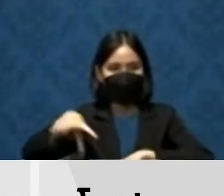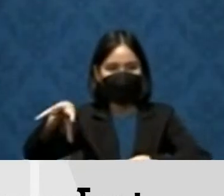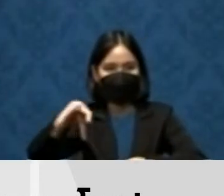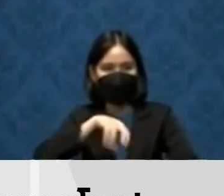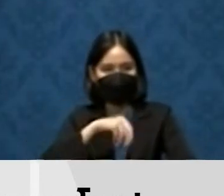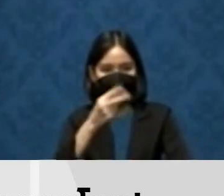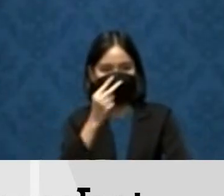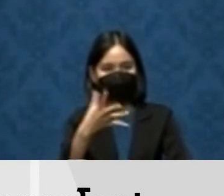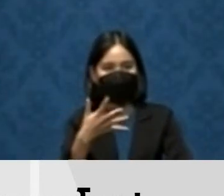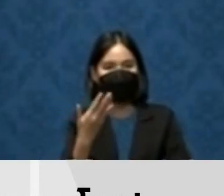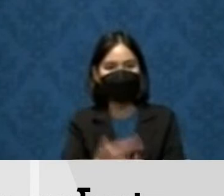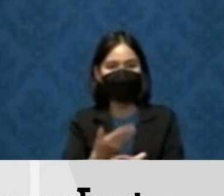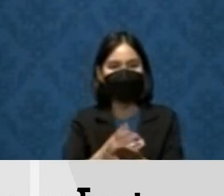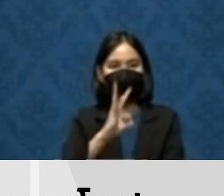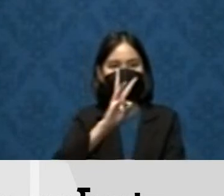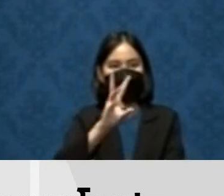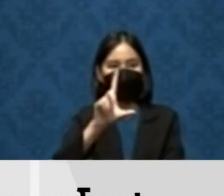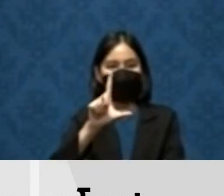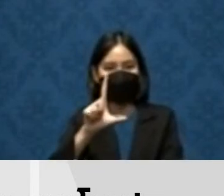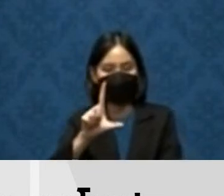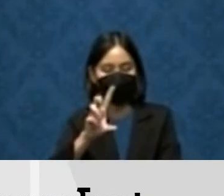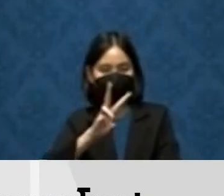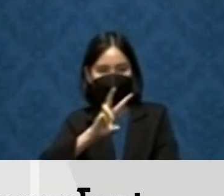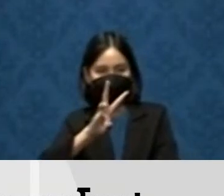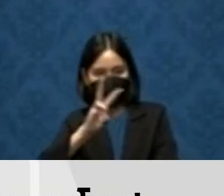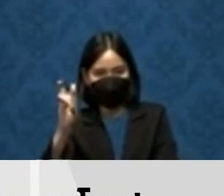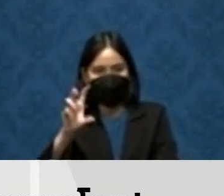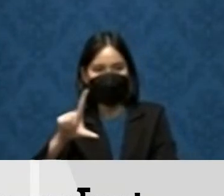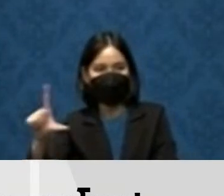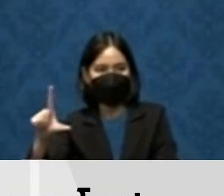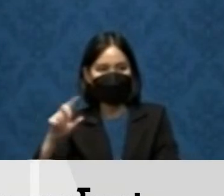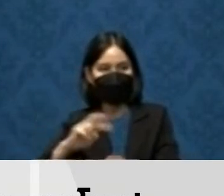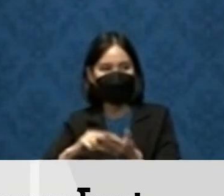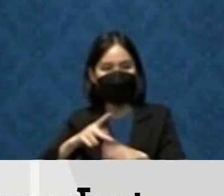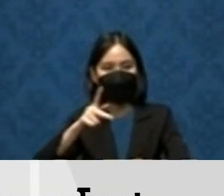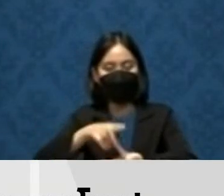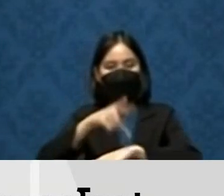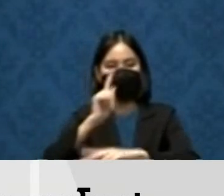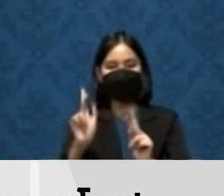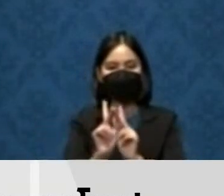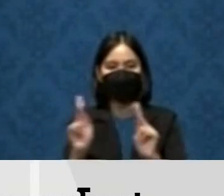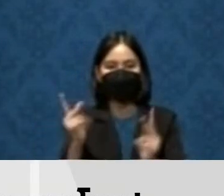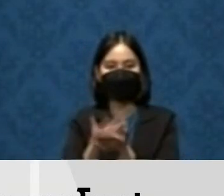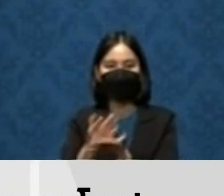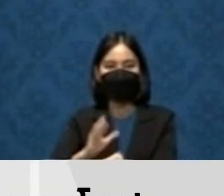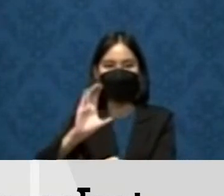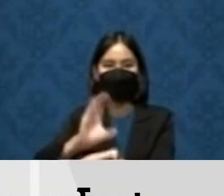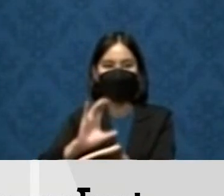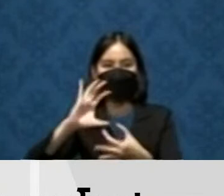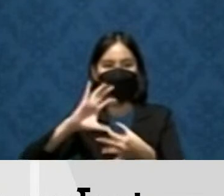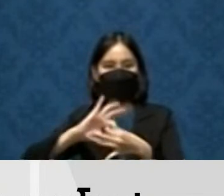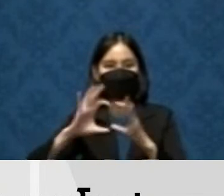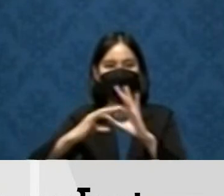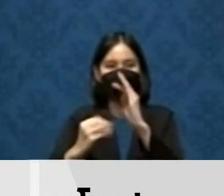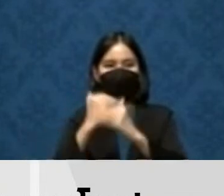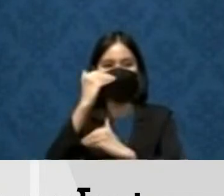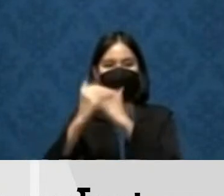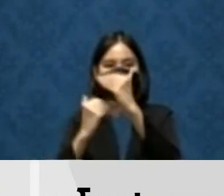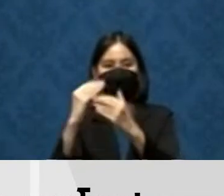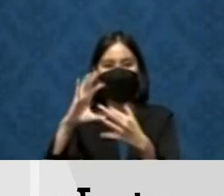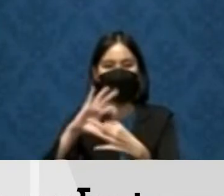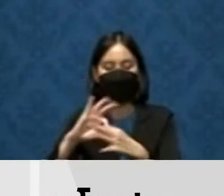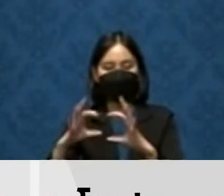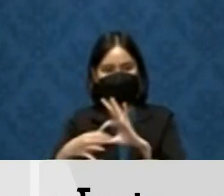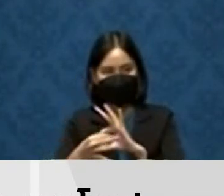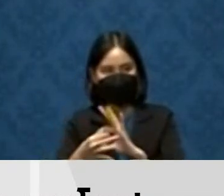ทช.นั้นจะจัดการอย่างไรนะครับนะฮะก็คือบอกประชาชนว่าที่จริงคนที่ขอบคุณจริงๆก็เป็นคุณประวิตรนะนะส่วน